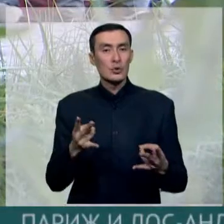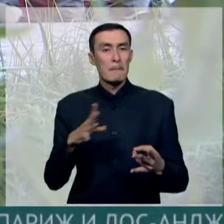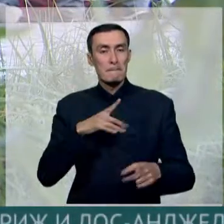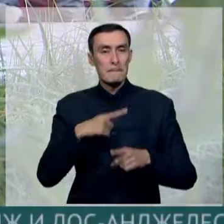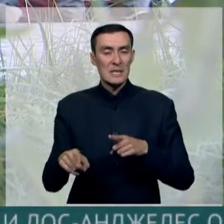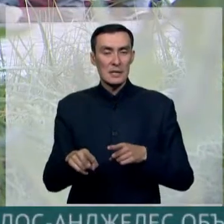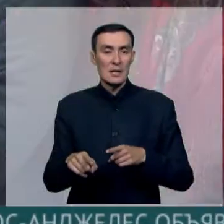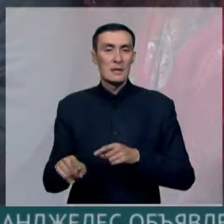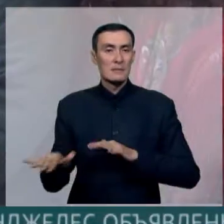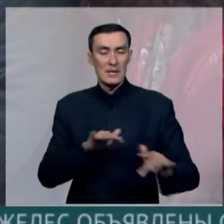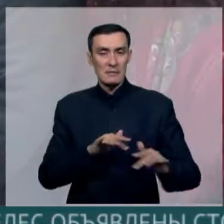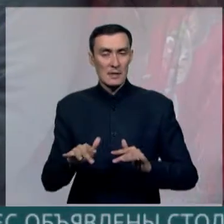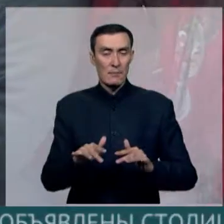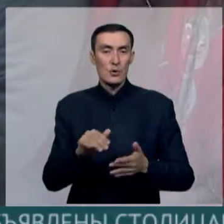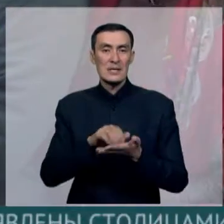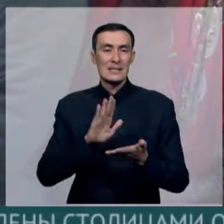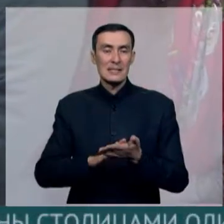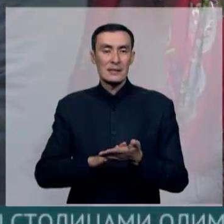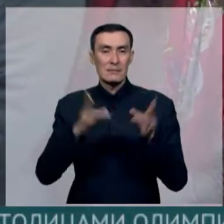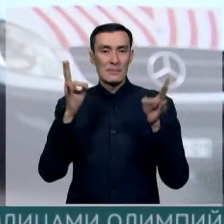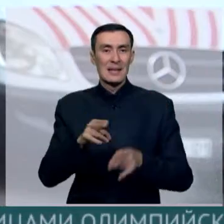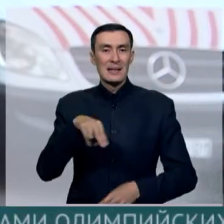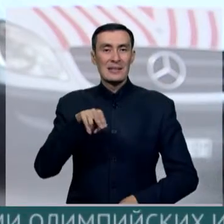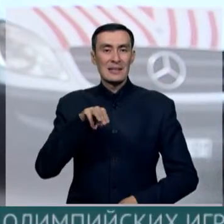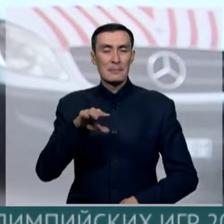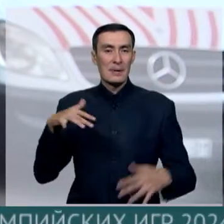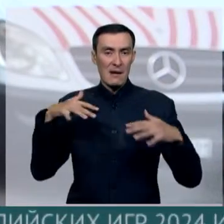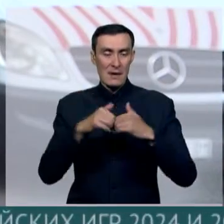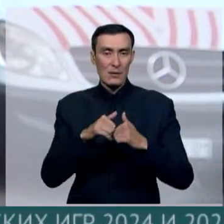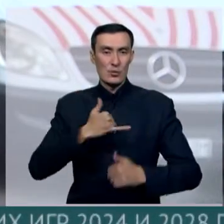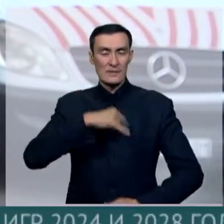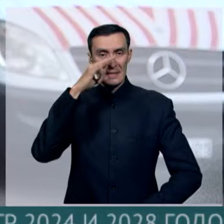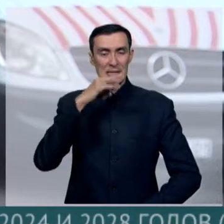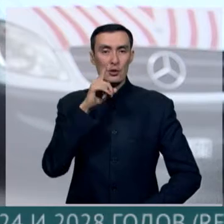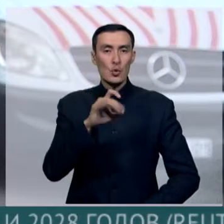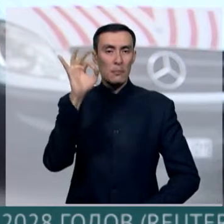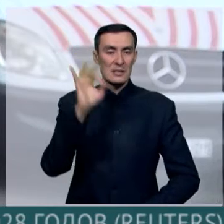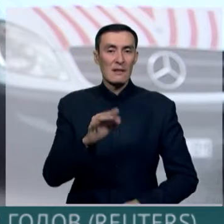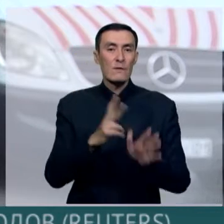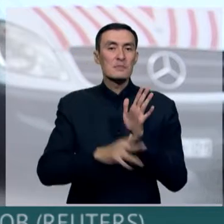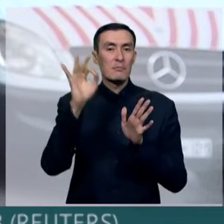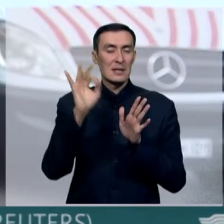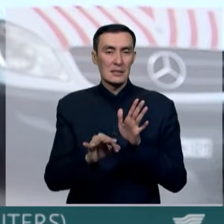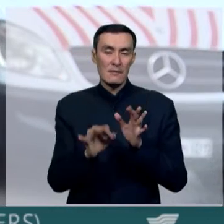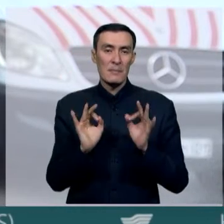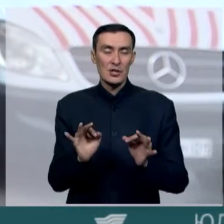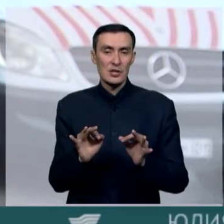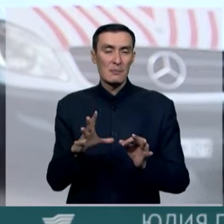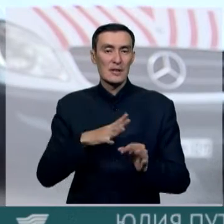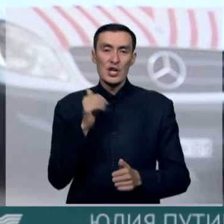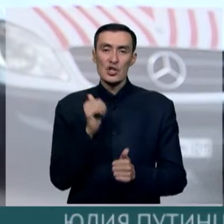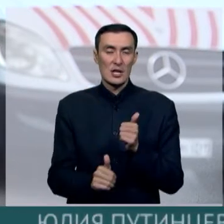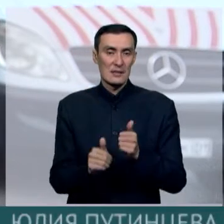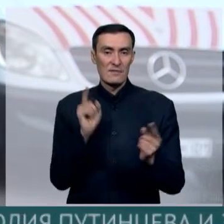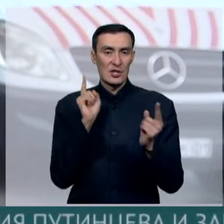и решительно. По статистике ДТП, да, даже будем брать в Казахстане, из 100% 80% практически встречается очень